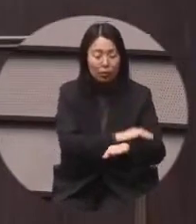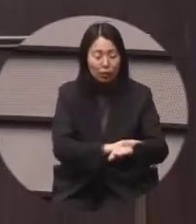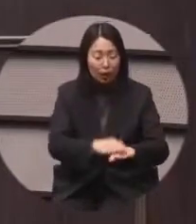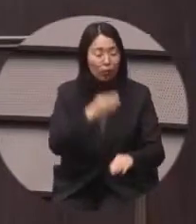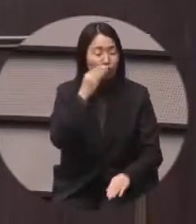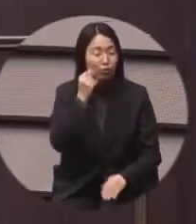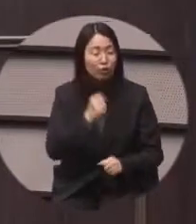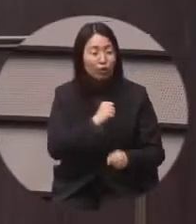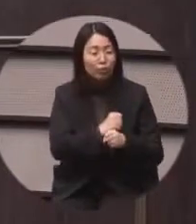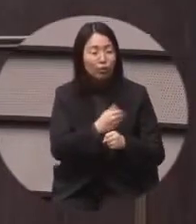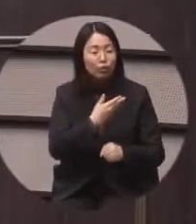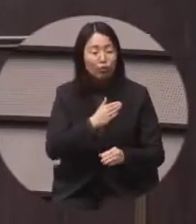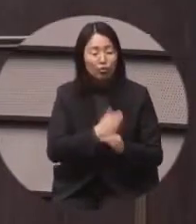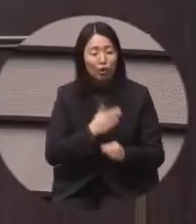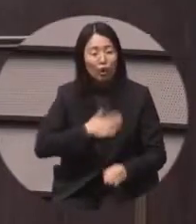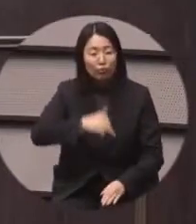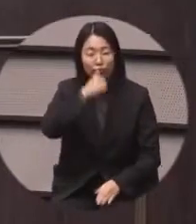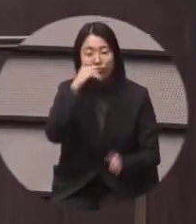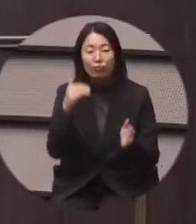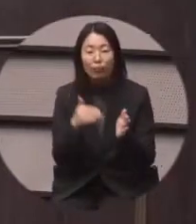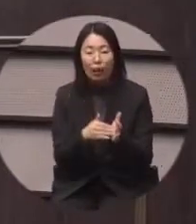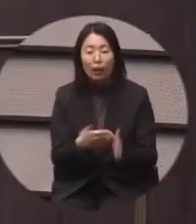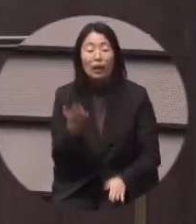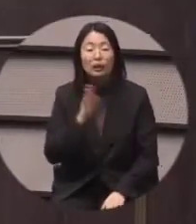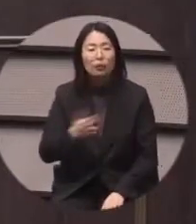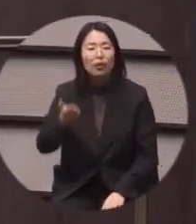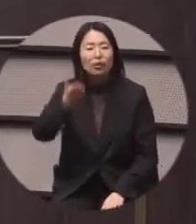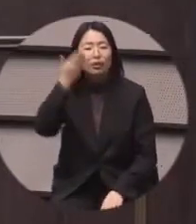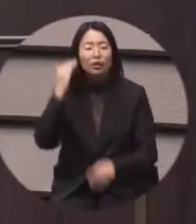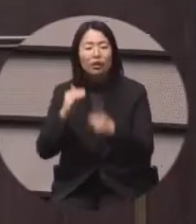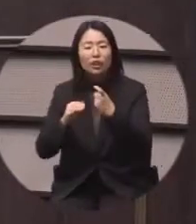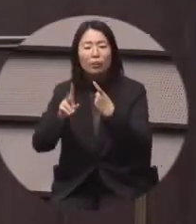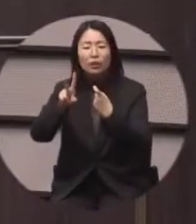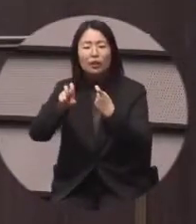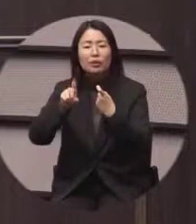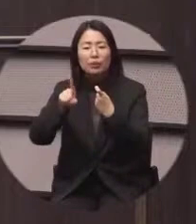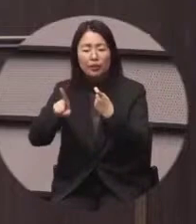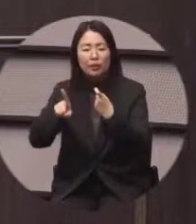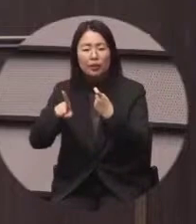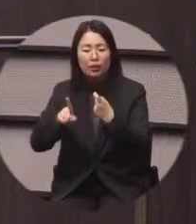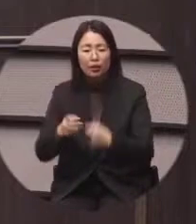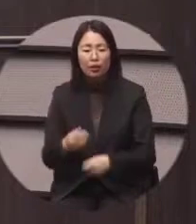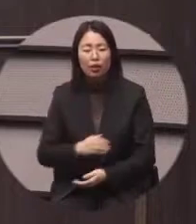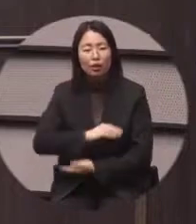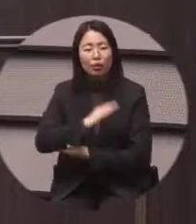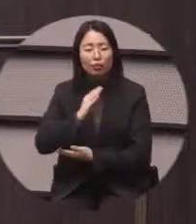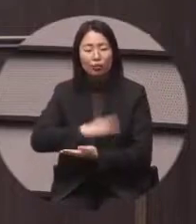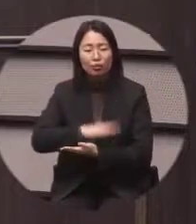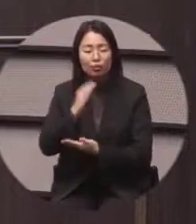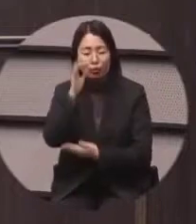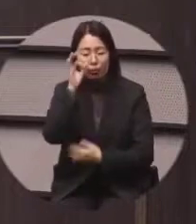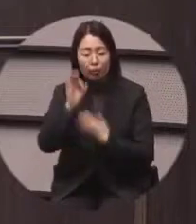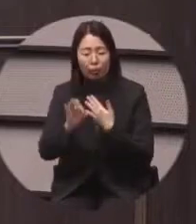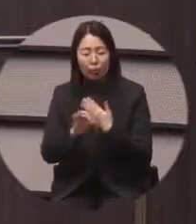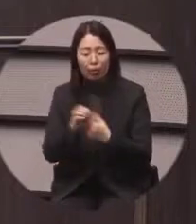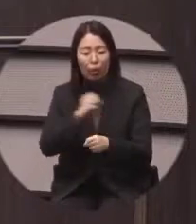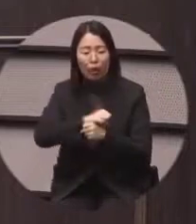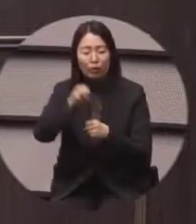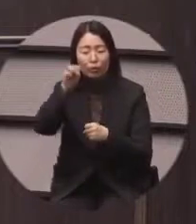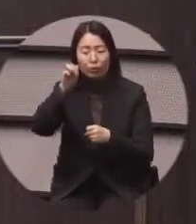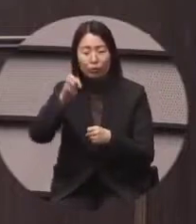있었습니다. 그러나 지난 11월 22일 언론에 광주 역세권 2단계 개발 허가